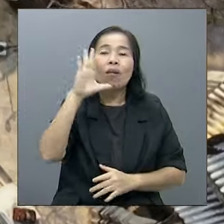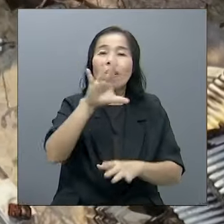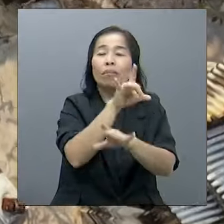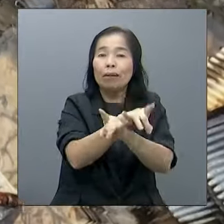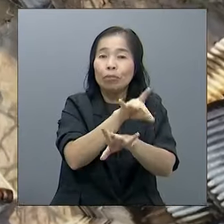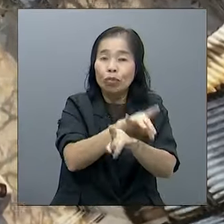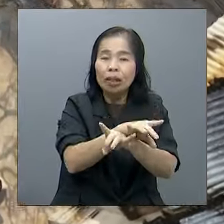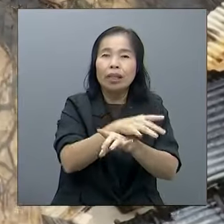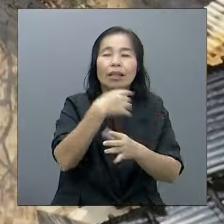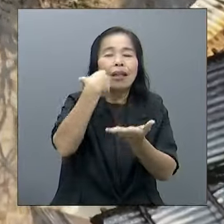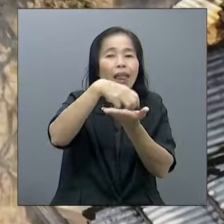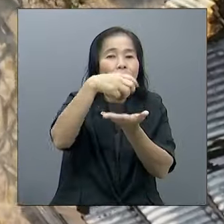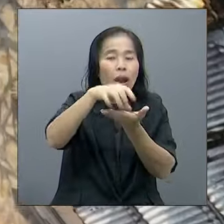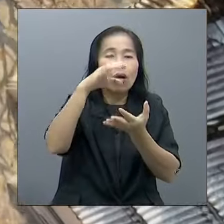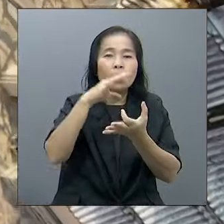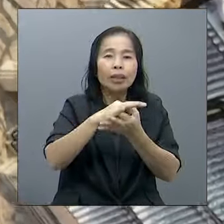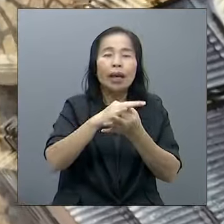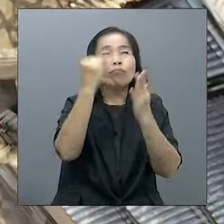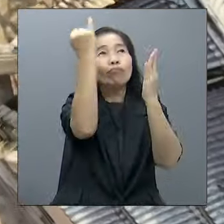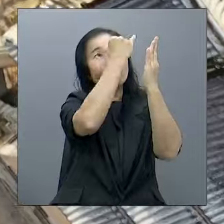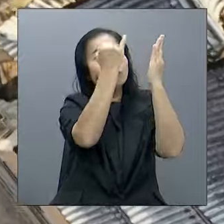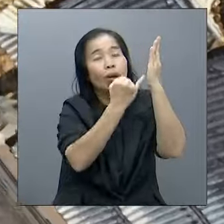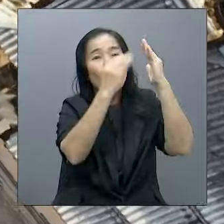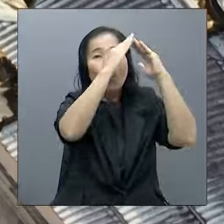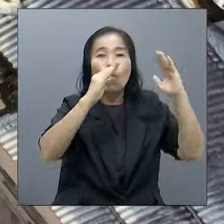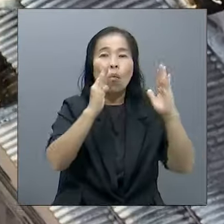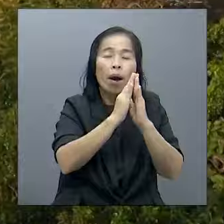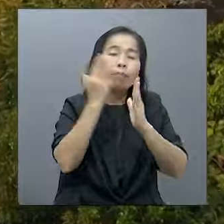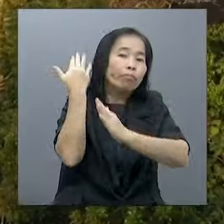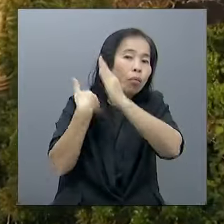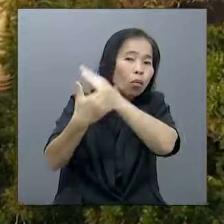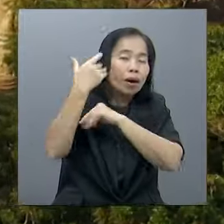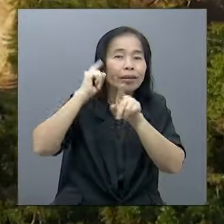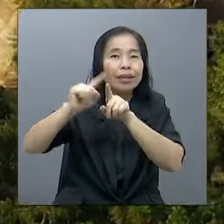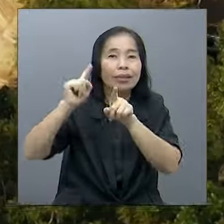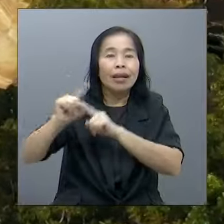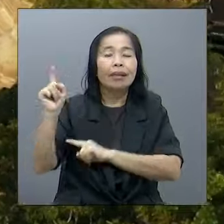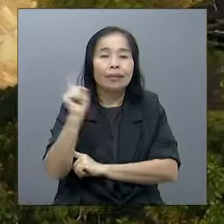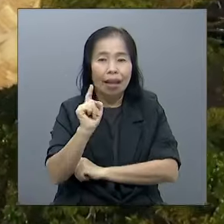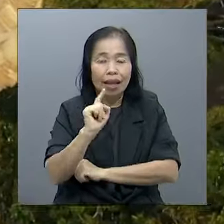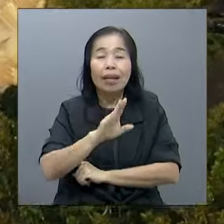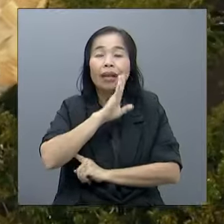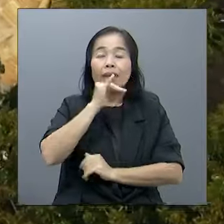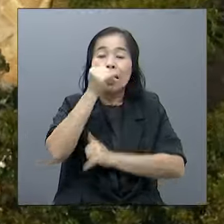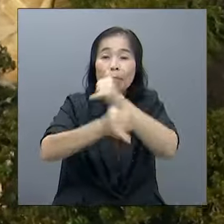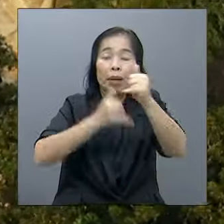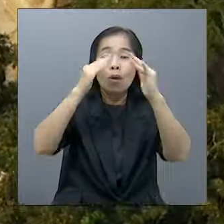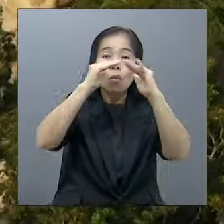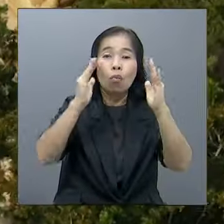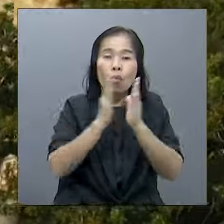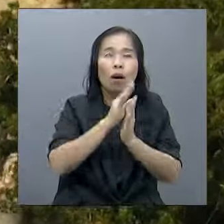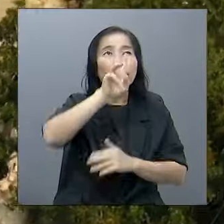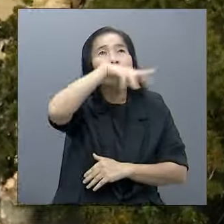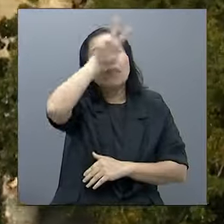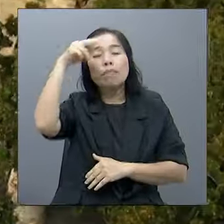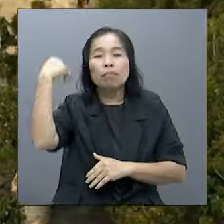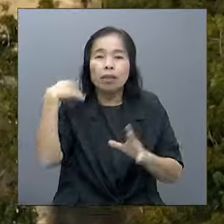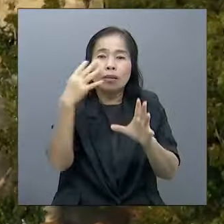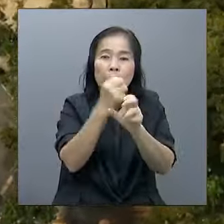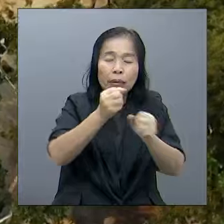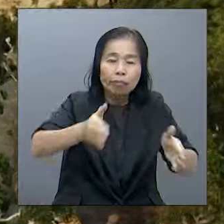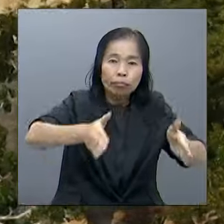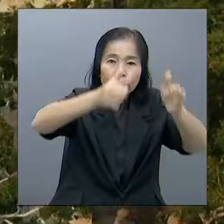แล้วก็สื่อสารเกี่ยวกับศิลปะต่างๆที่อยู่ในวัดใหญ่ซึ่งมีหลากหลายมากมายเลยแล้วก็ใครที่เข้ามาแล้วเนี่ยก็จะเห็นความงามในแบบต่